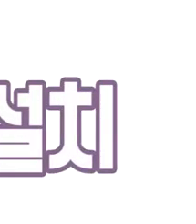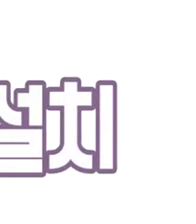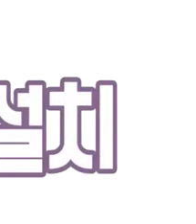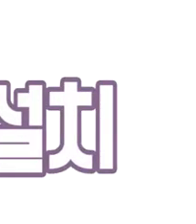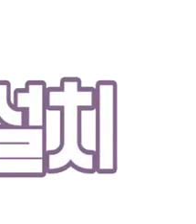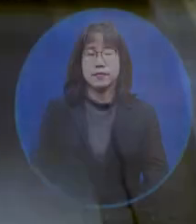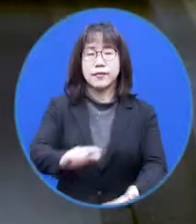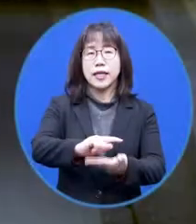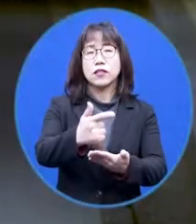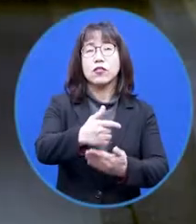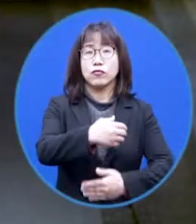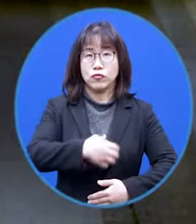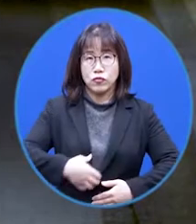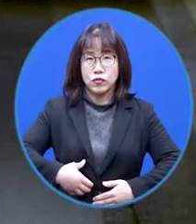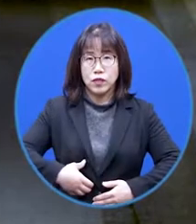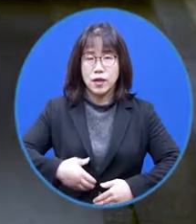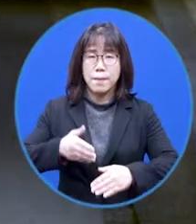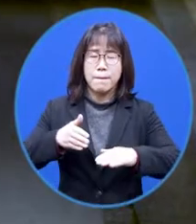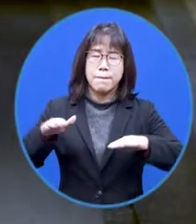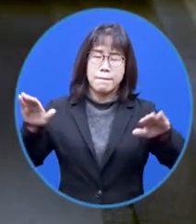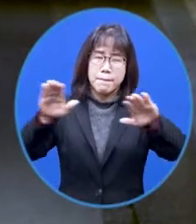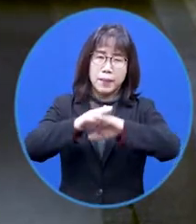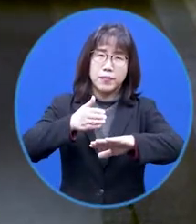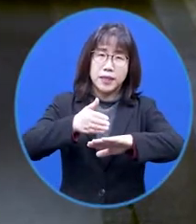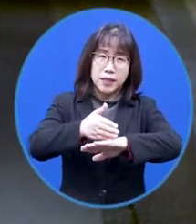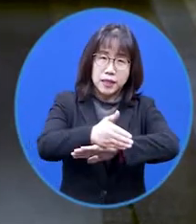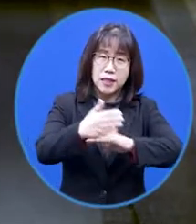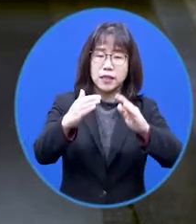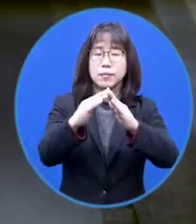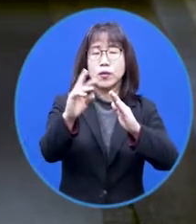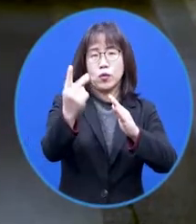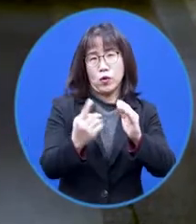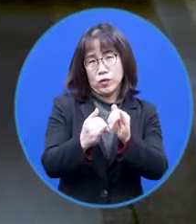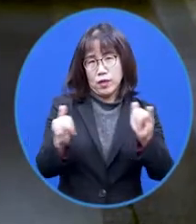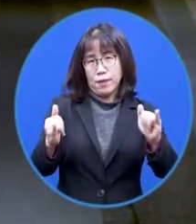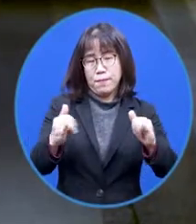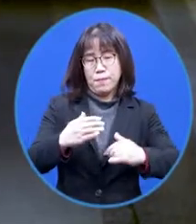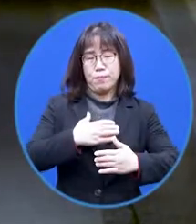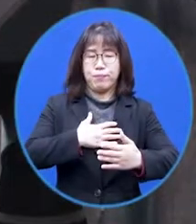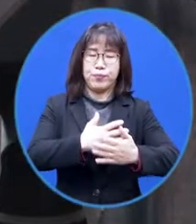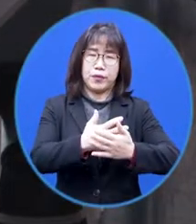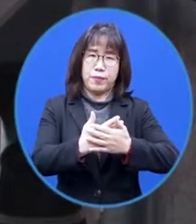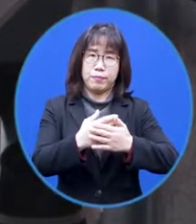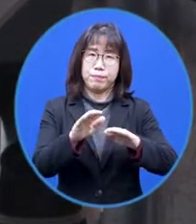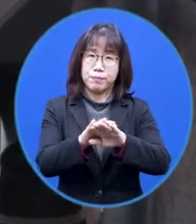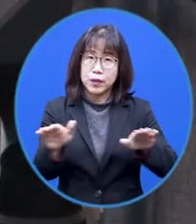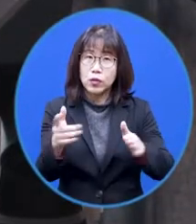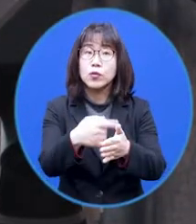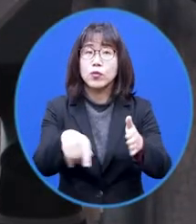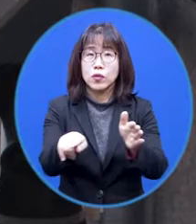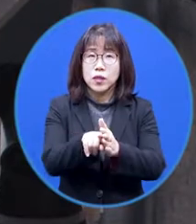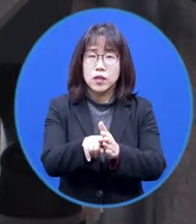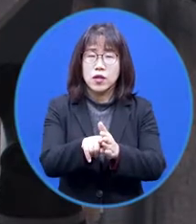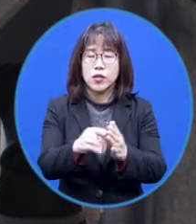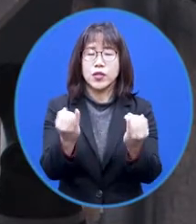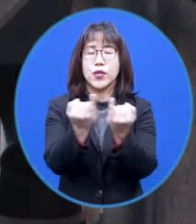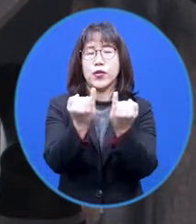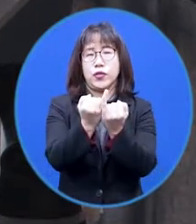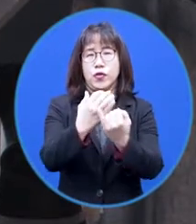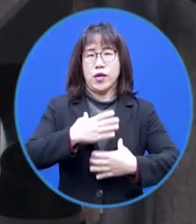생겼습니다. 강서구는 늦은 밤 귀가하는 주민들의 불안감을 덜어주기 위해 여성 안심